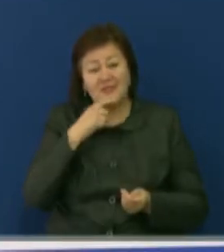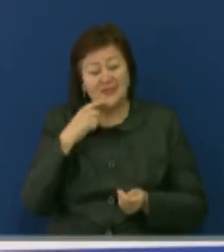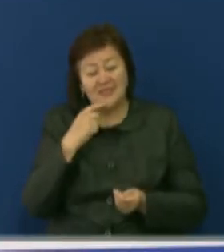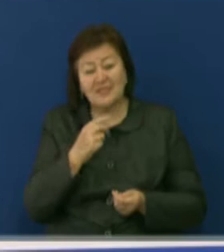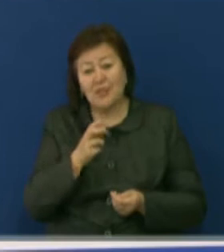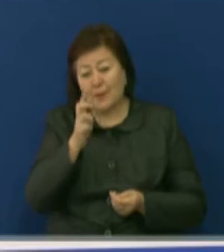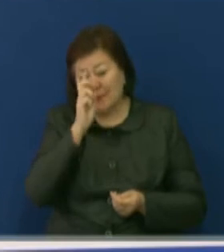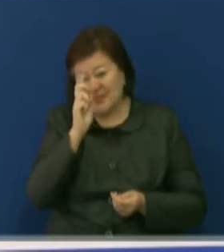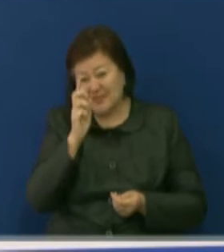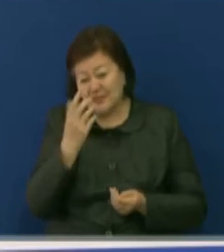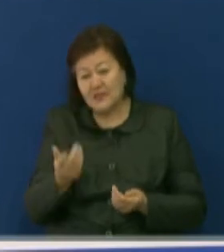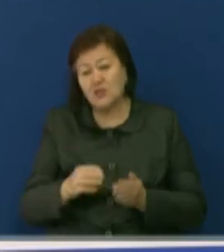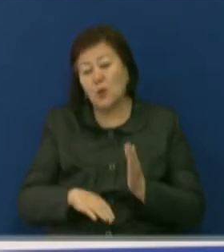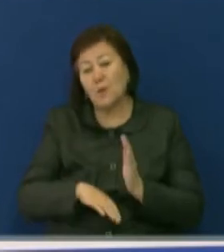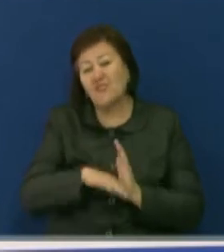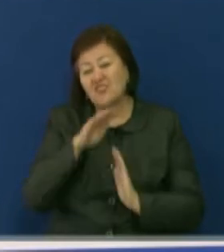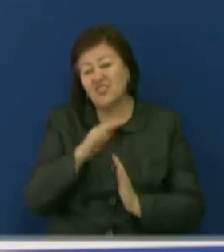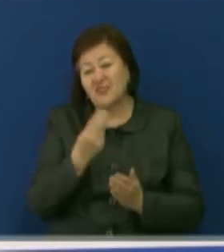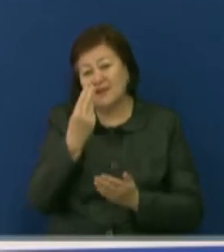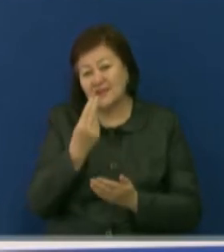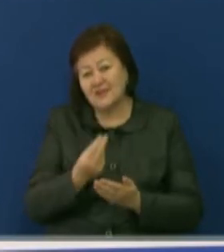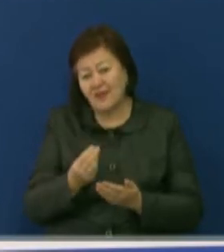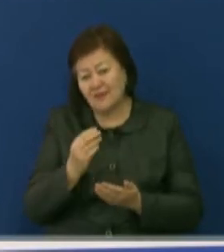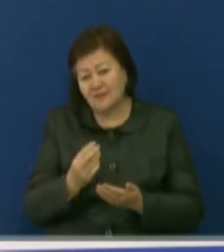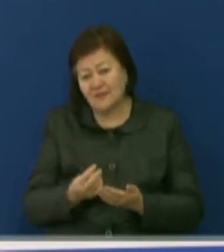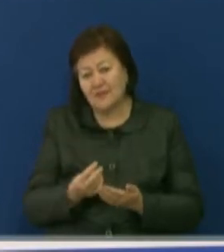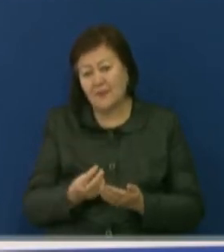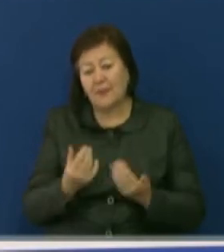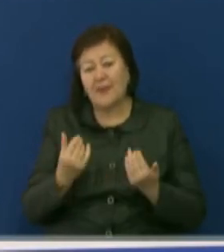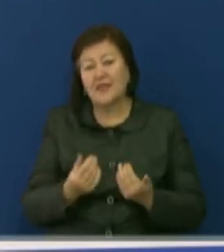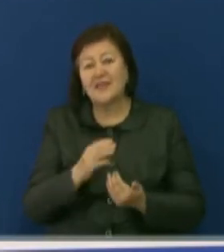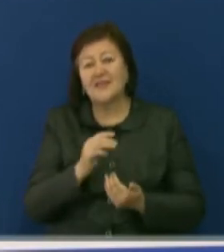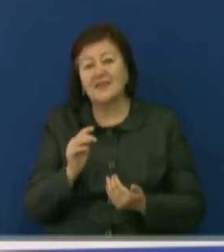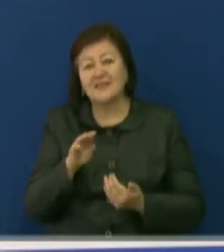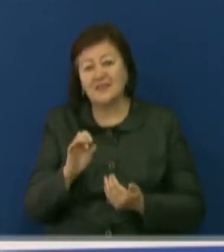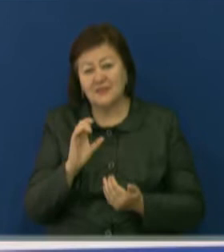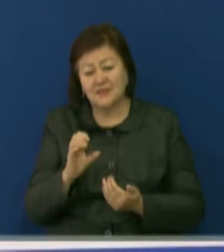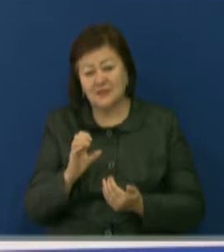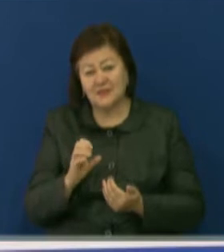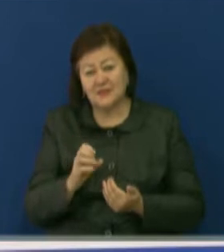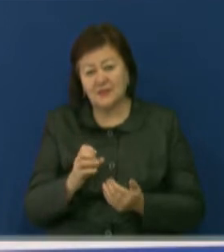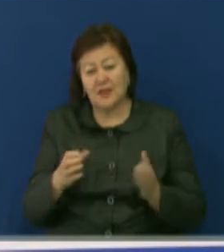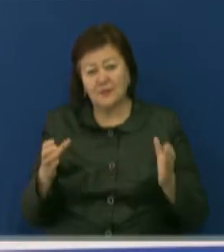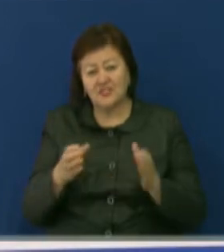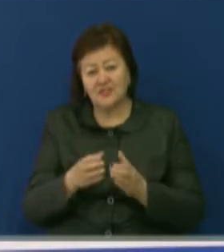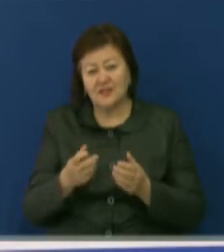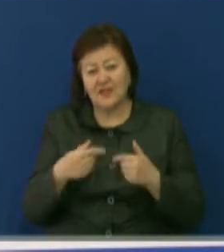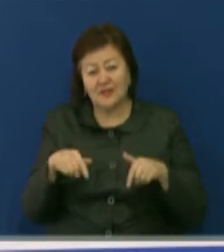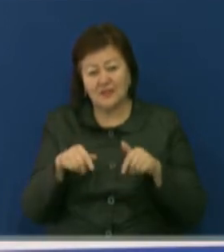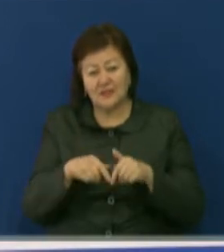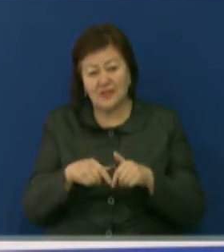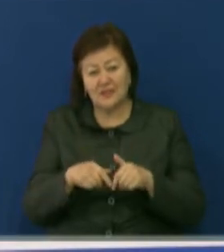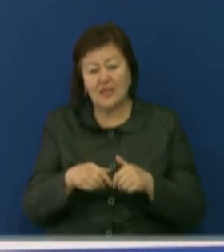бағасының көтерілуіне байланысты өскен. Бүгінгі күні Ертіс акционерлік қоғамы арқылы бағаның өсуін тежеу шаралары